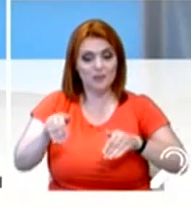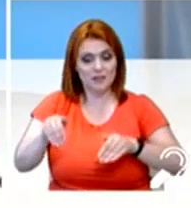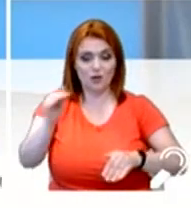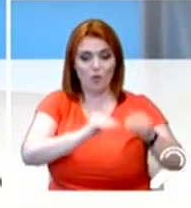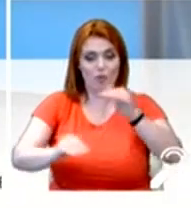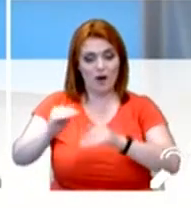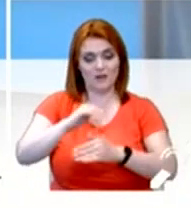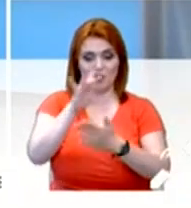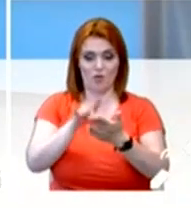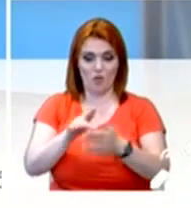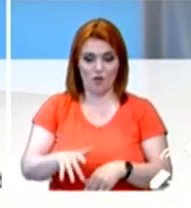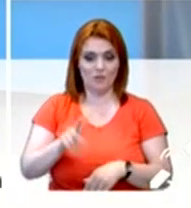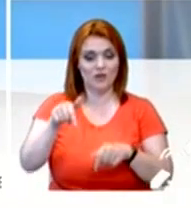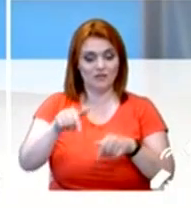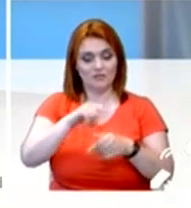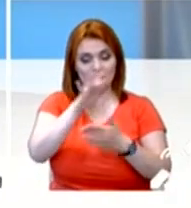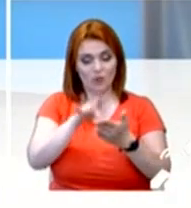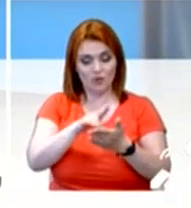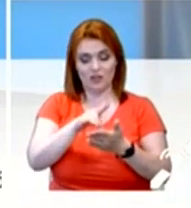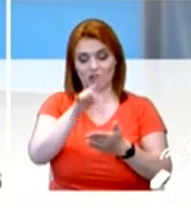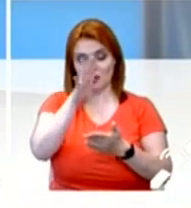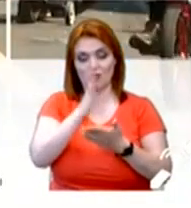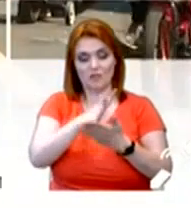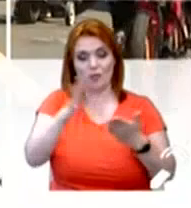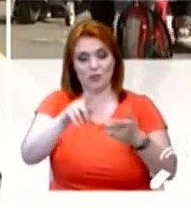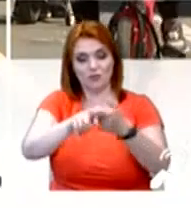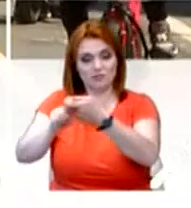este infectată cu diverse bacterii periculoase.